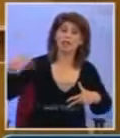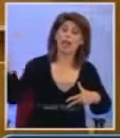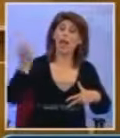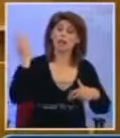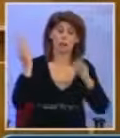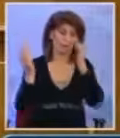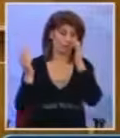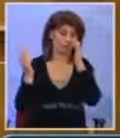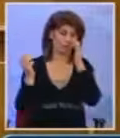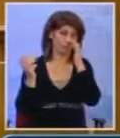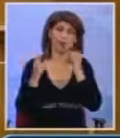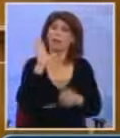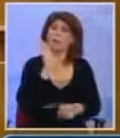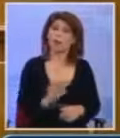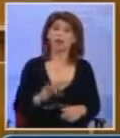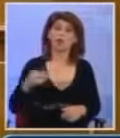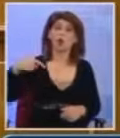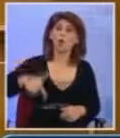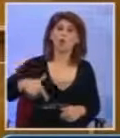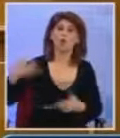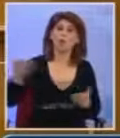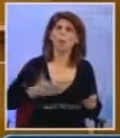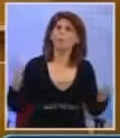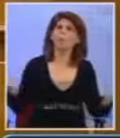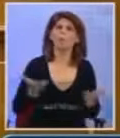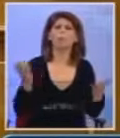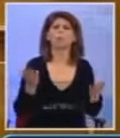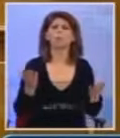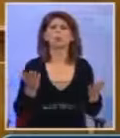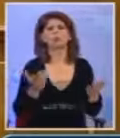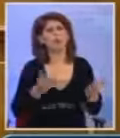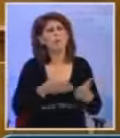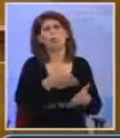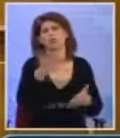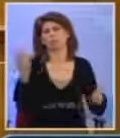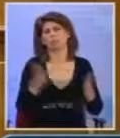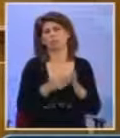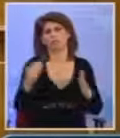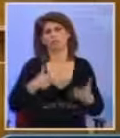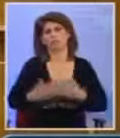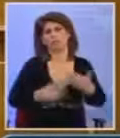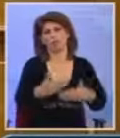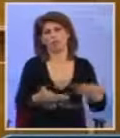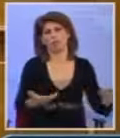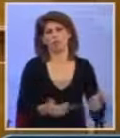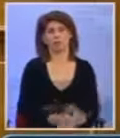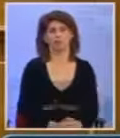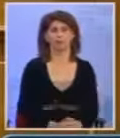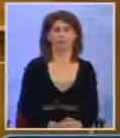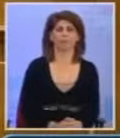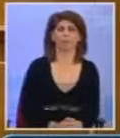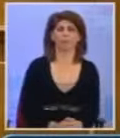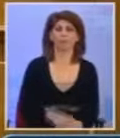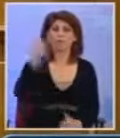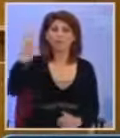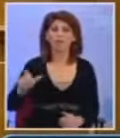εάν πράγματι ο Γιούνκερ έφερνε το όποιο πρόσκομα, το όποιο εμπόδιο στις διαδικασίες.